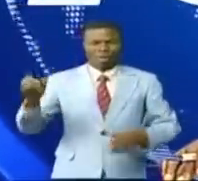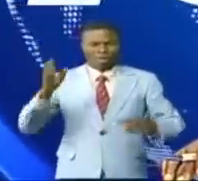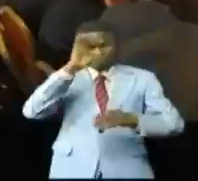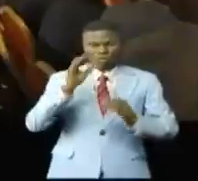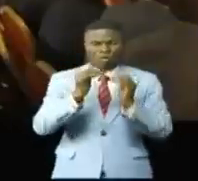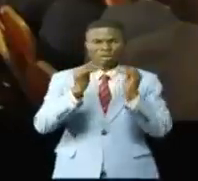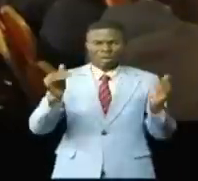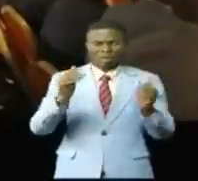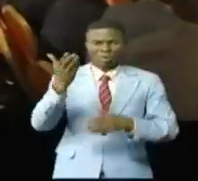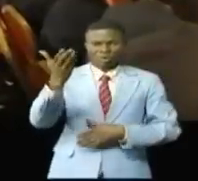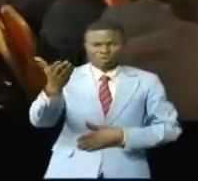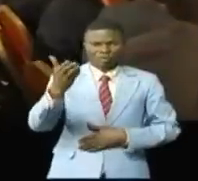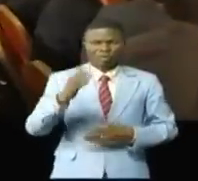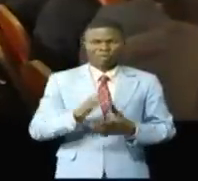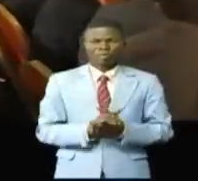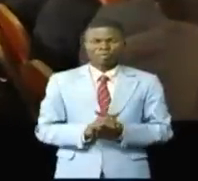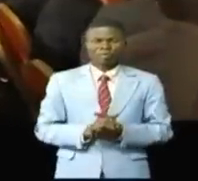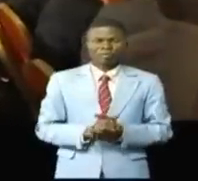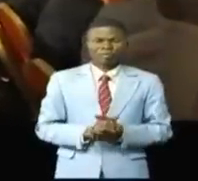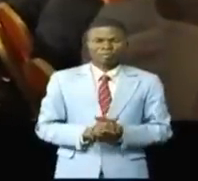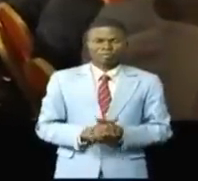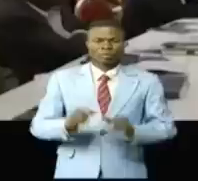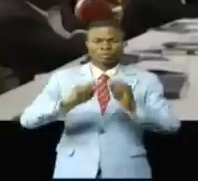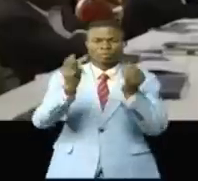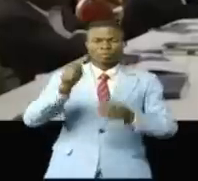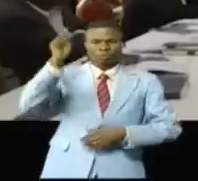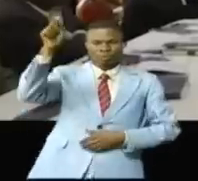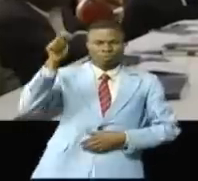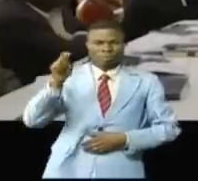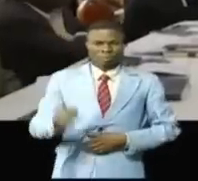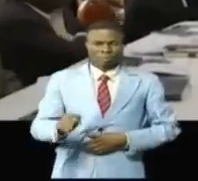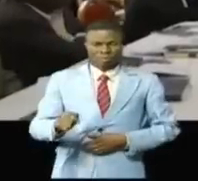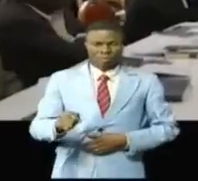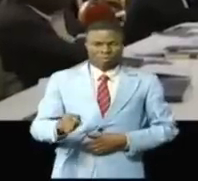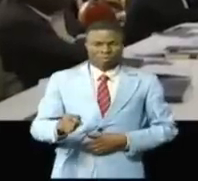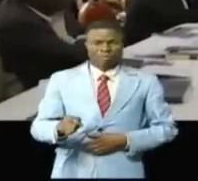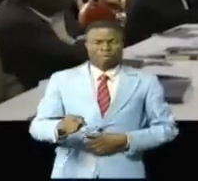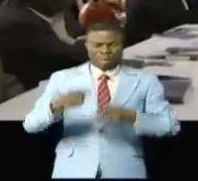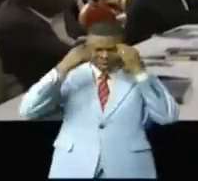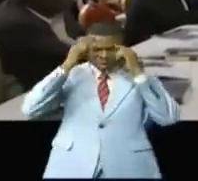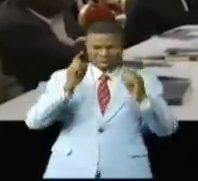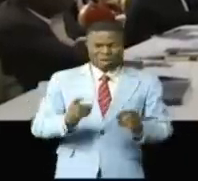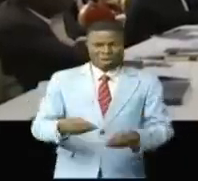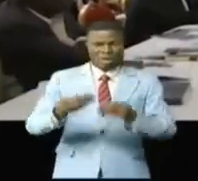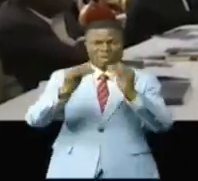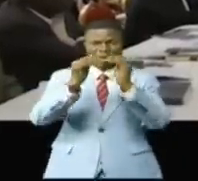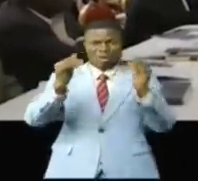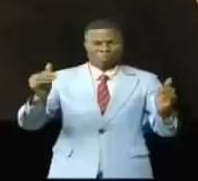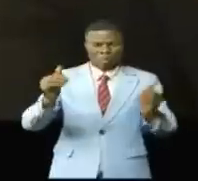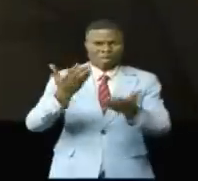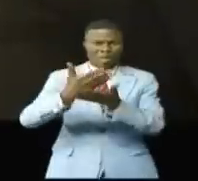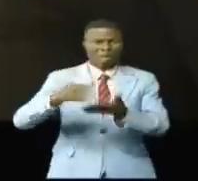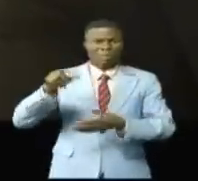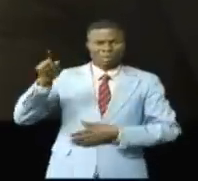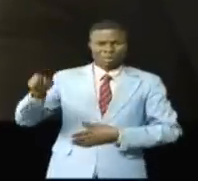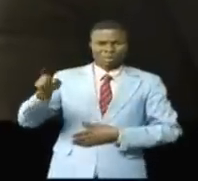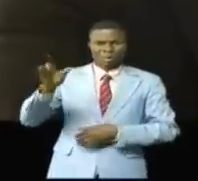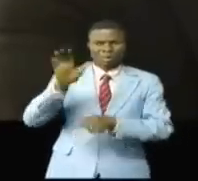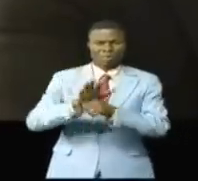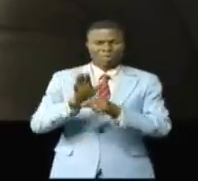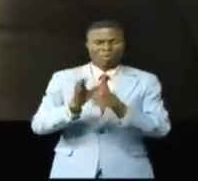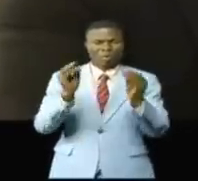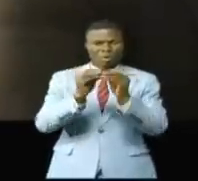pacifique. L'administration militaire de l'Ituri, plus que déterminée à ramener la paix dans cette province, plusieurs